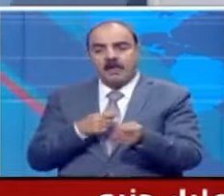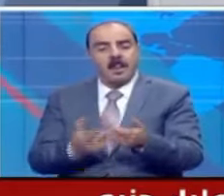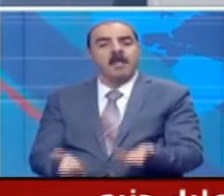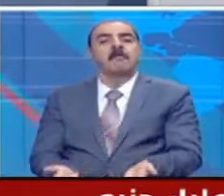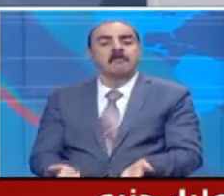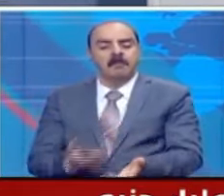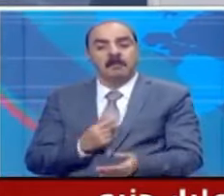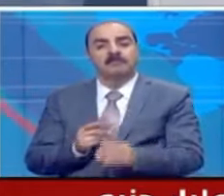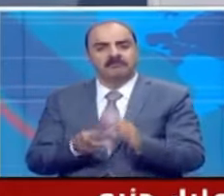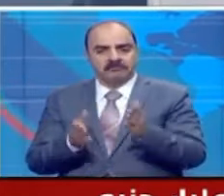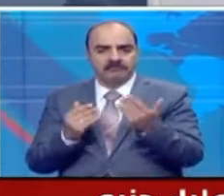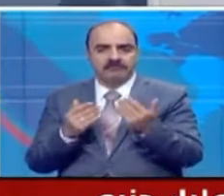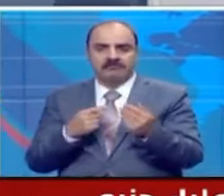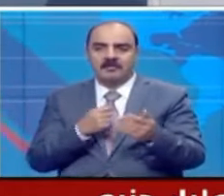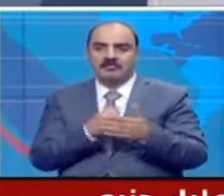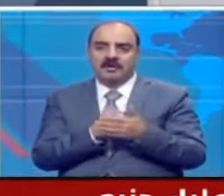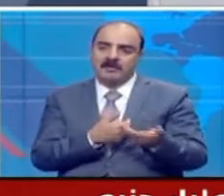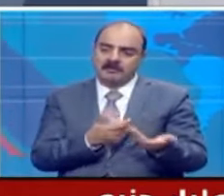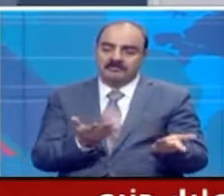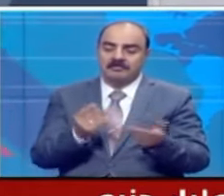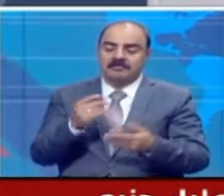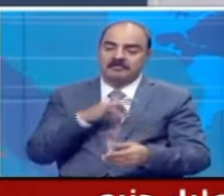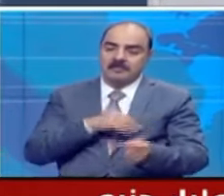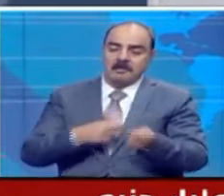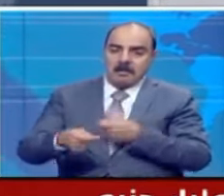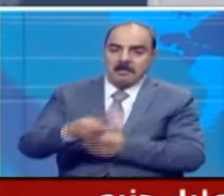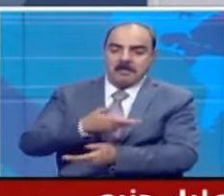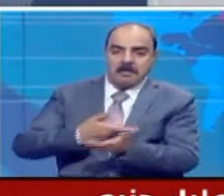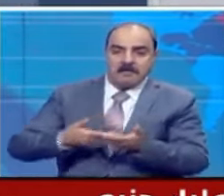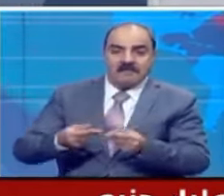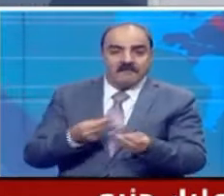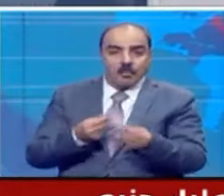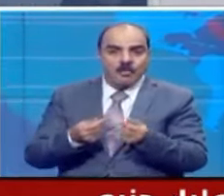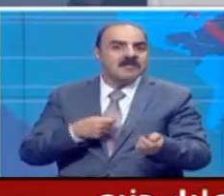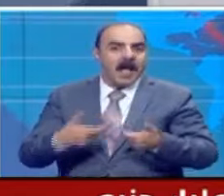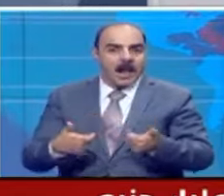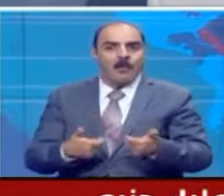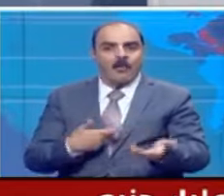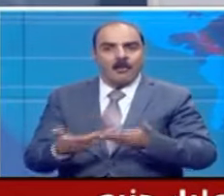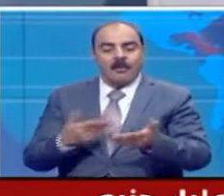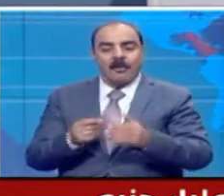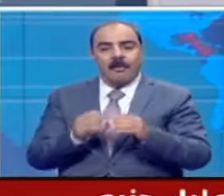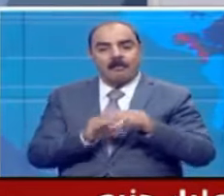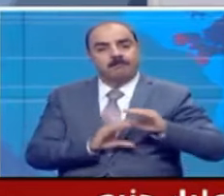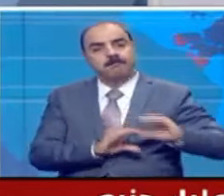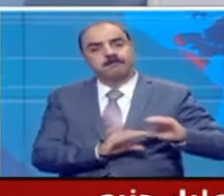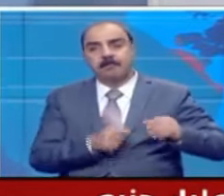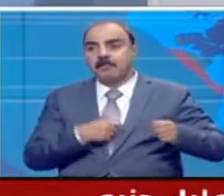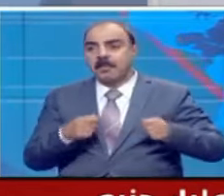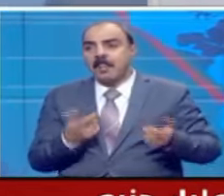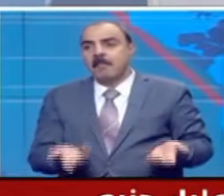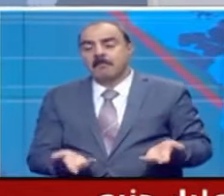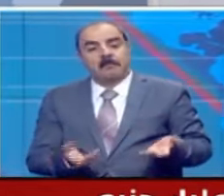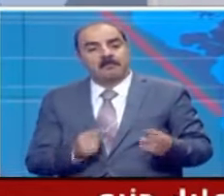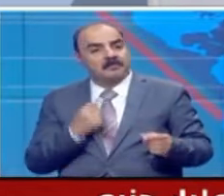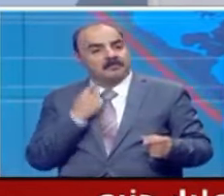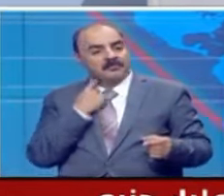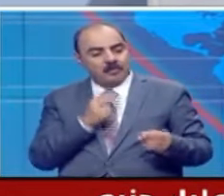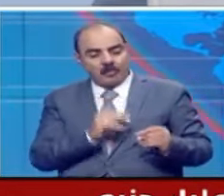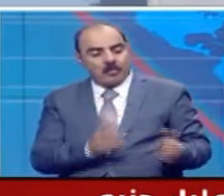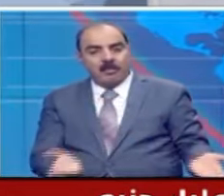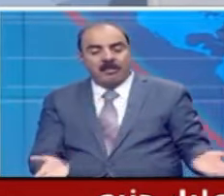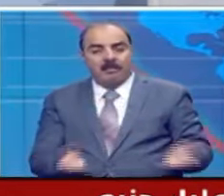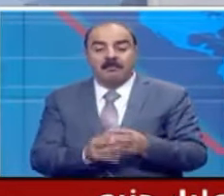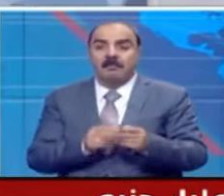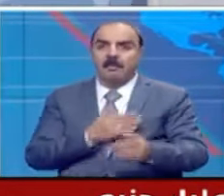وده يمكن تأثيره في خلال الفترة اللي جاية هيبقى تأثيره واضح على السوق. في الوقت نفسه كان في تحركات من